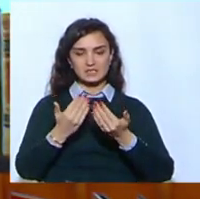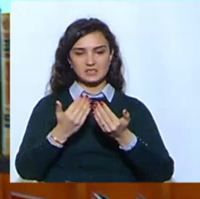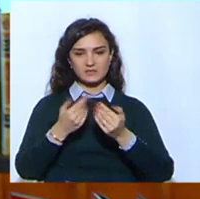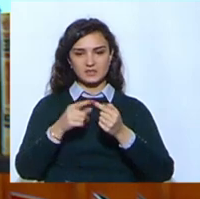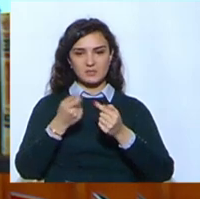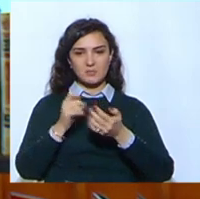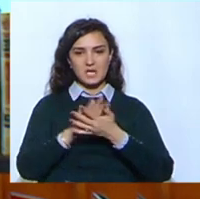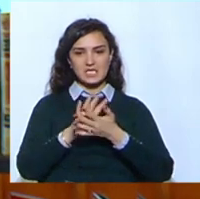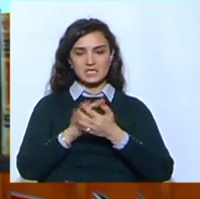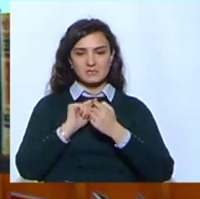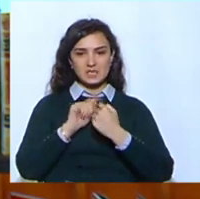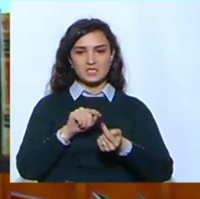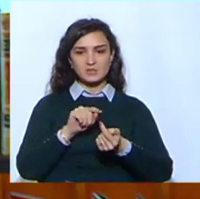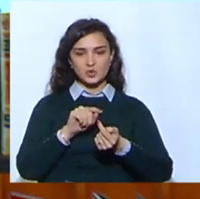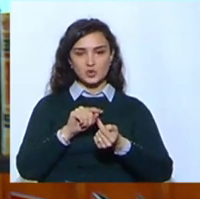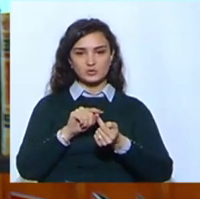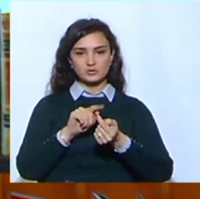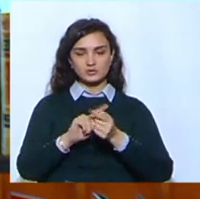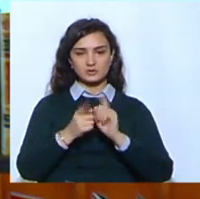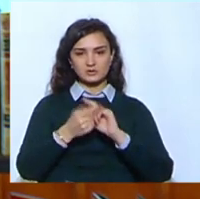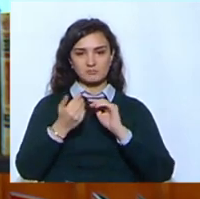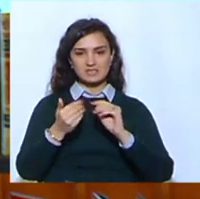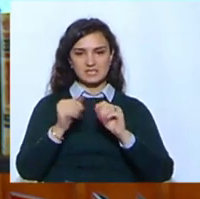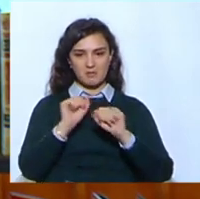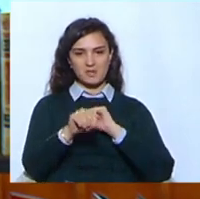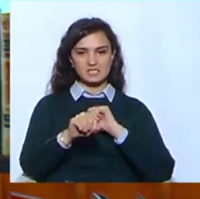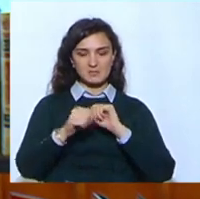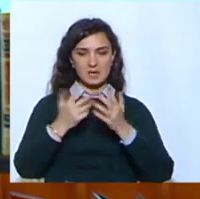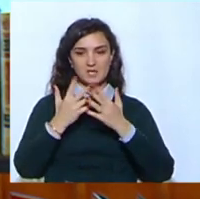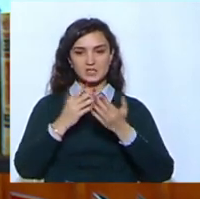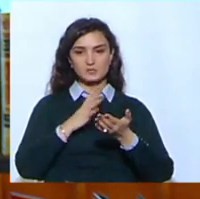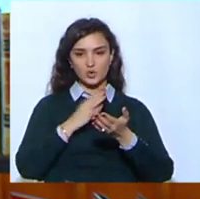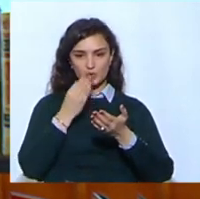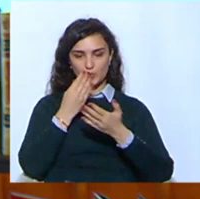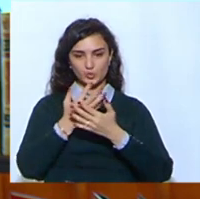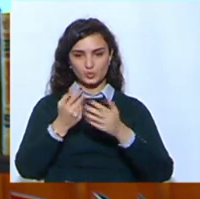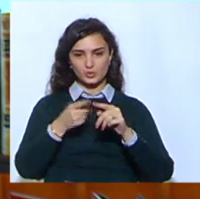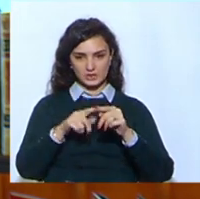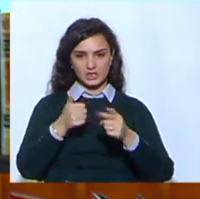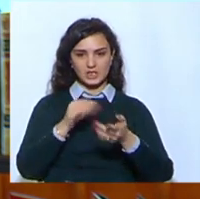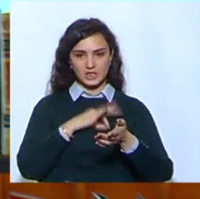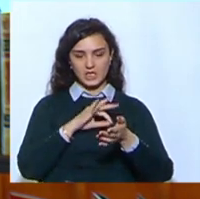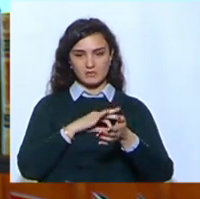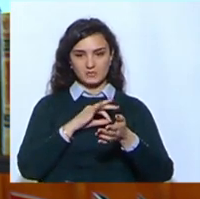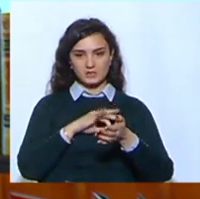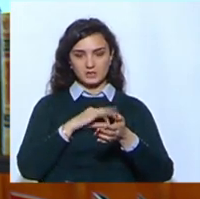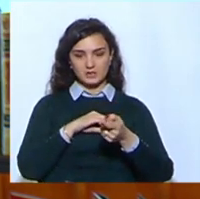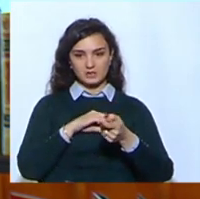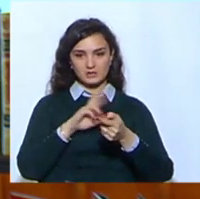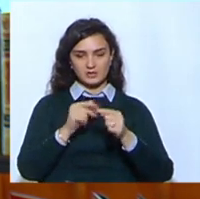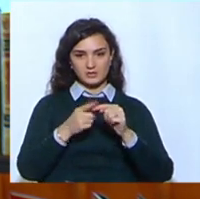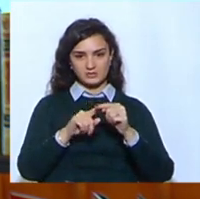ბაქტერიების საპირო ბაქტერიების დამამარცხებელი ეფექტის მქონე პროდუქტს ეფექტურად იყენებდნენ ხოლმე ნაყენების